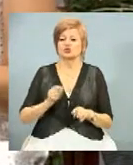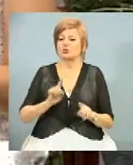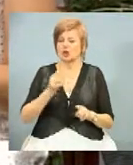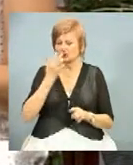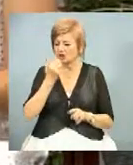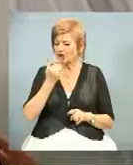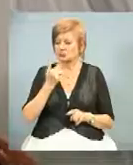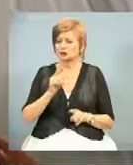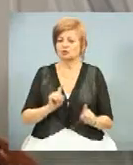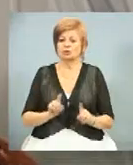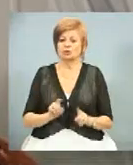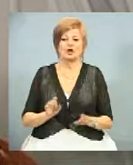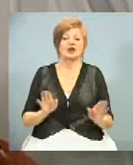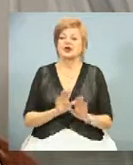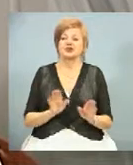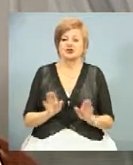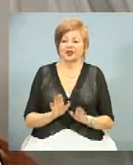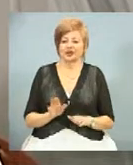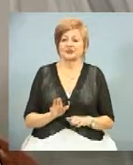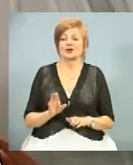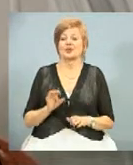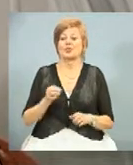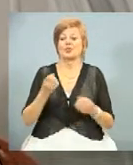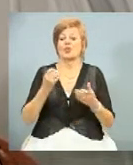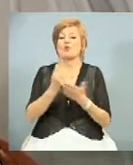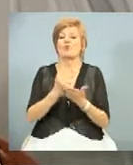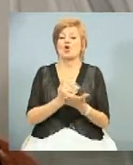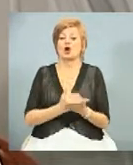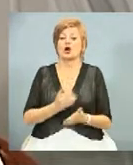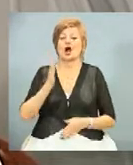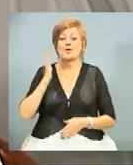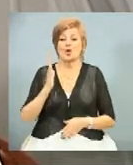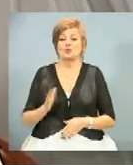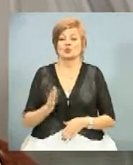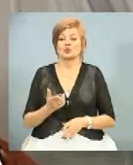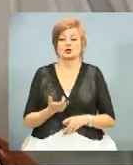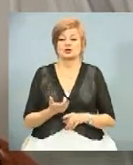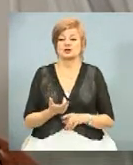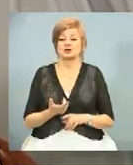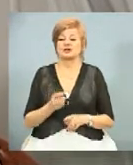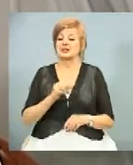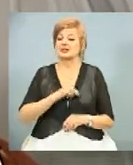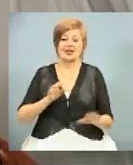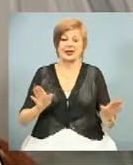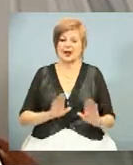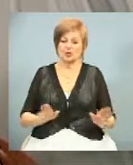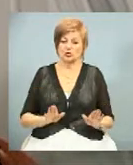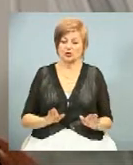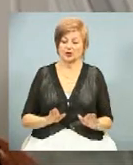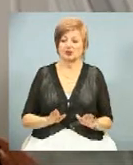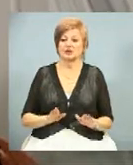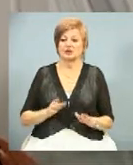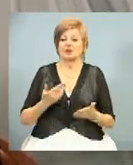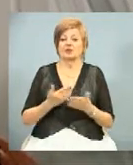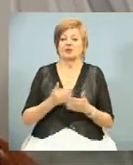підвищиться температура? Ні, він просто, якась програма буде дуже сильно не працювати та якісь